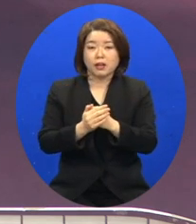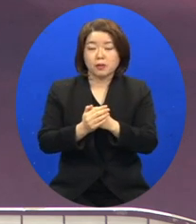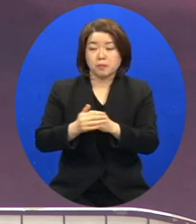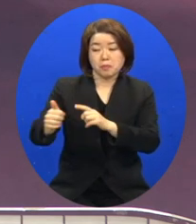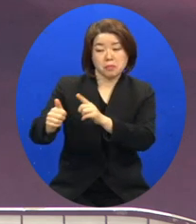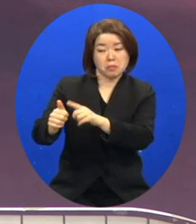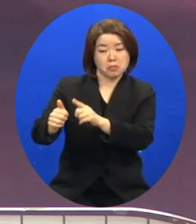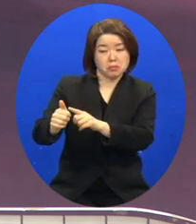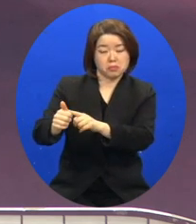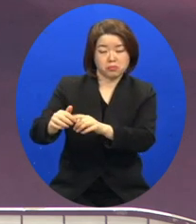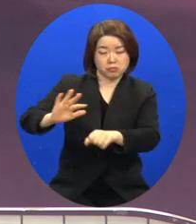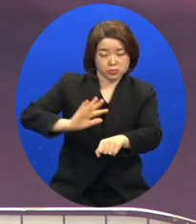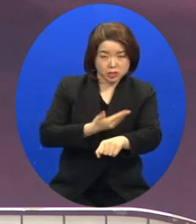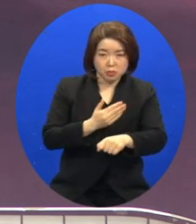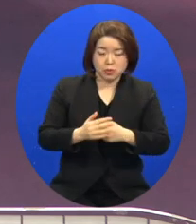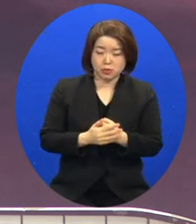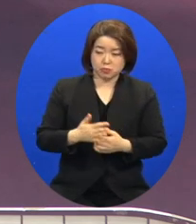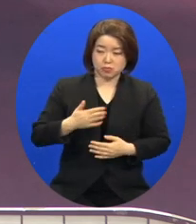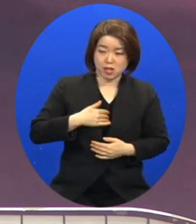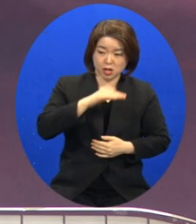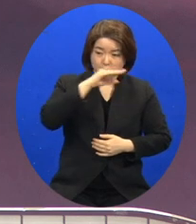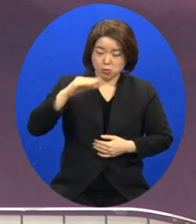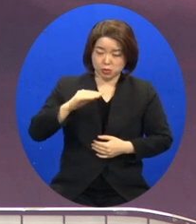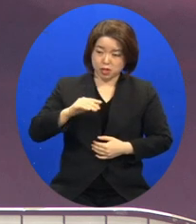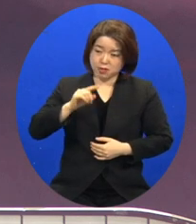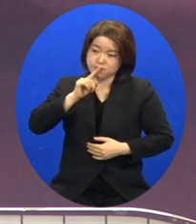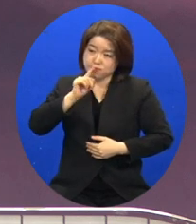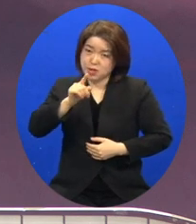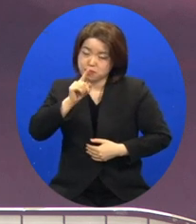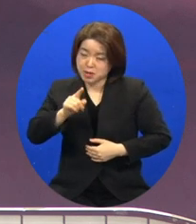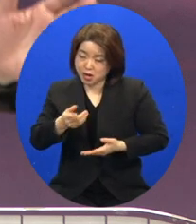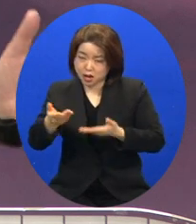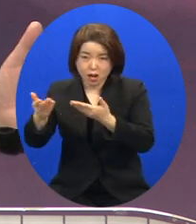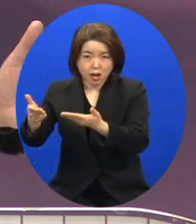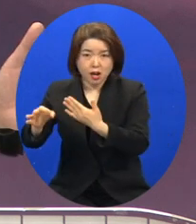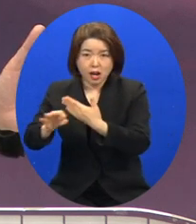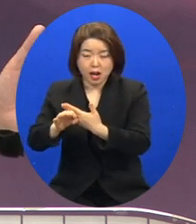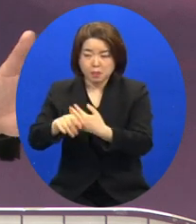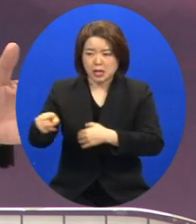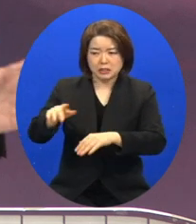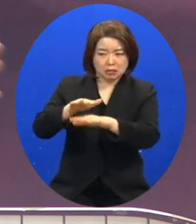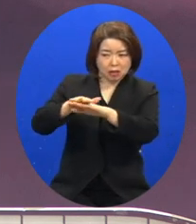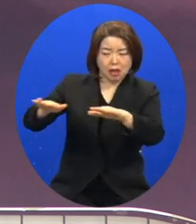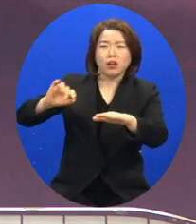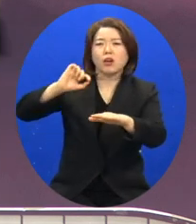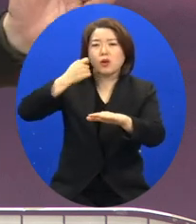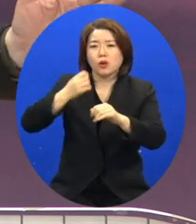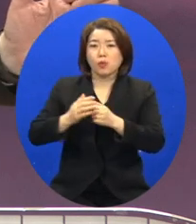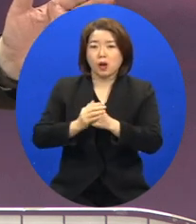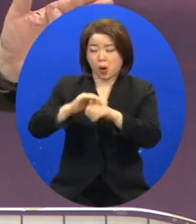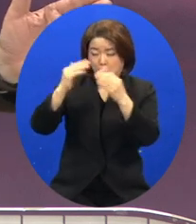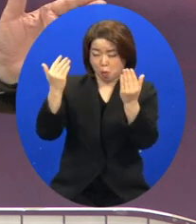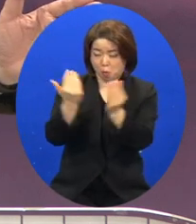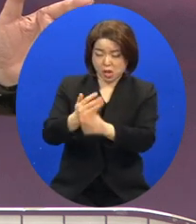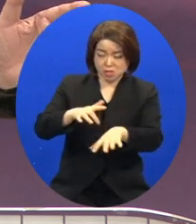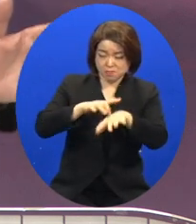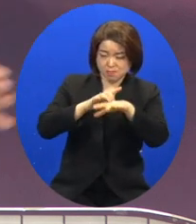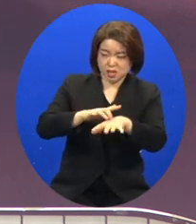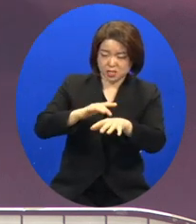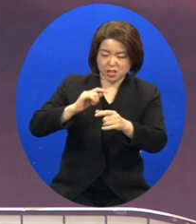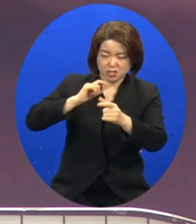잘못한거 내가 옳다는 주장을 하려고 하는 해결 안 돼요 그러면 완전에 마귀에게 속아